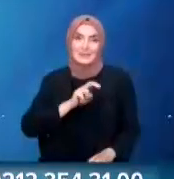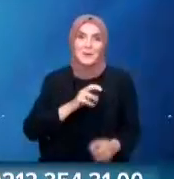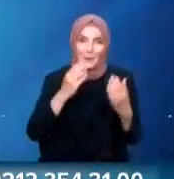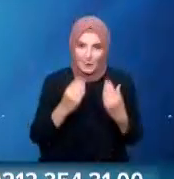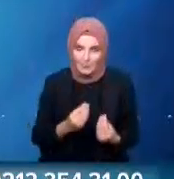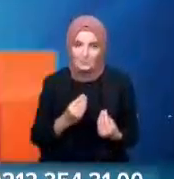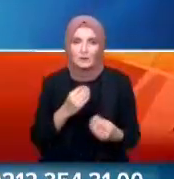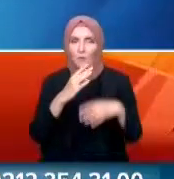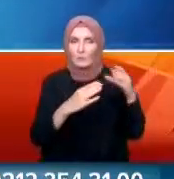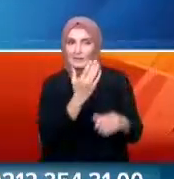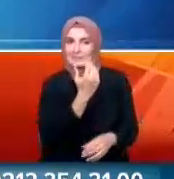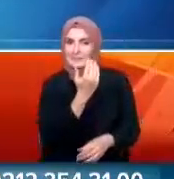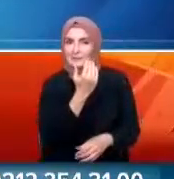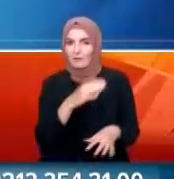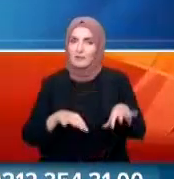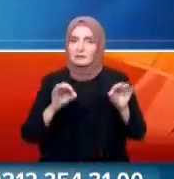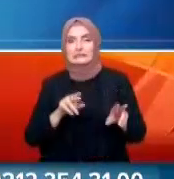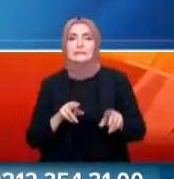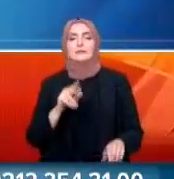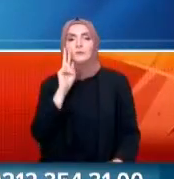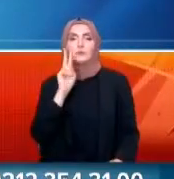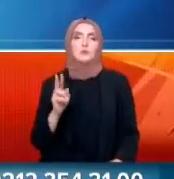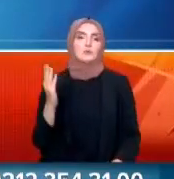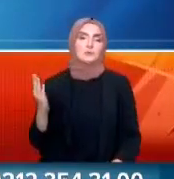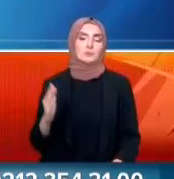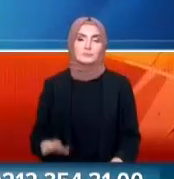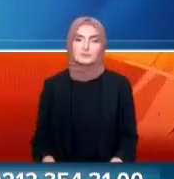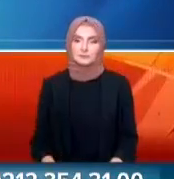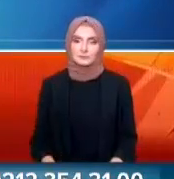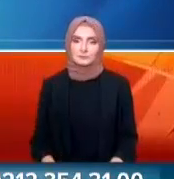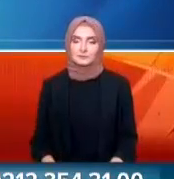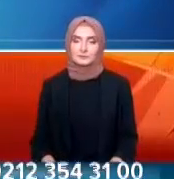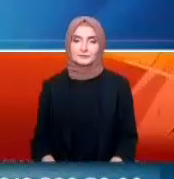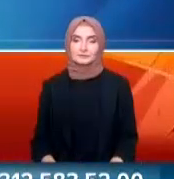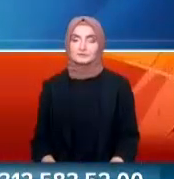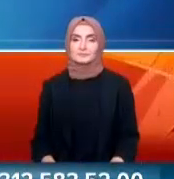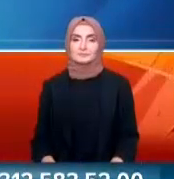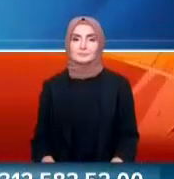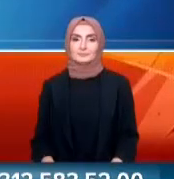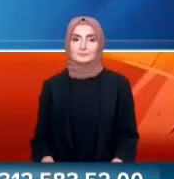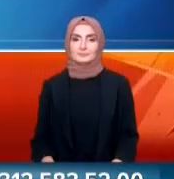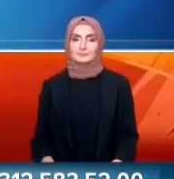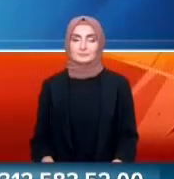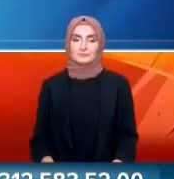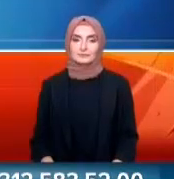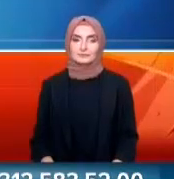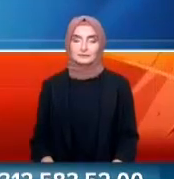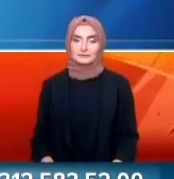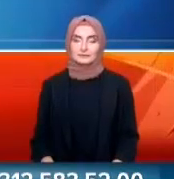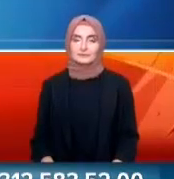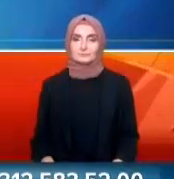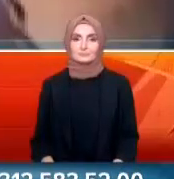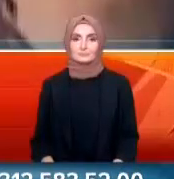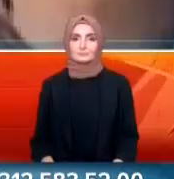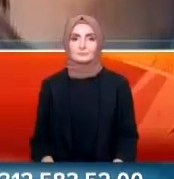insanların hepsi birbirine değdişim, hepsi birbirine temas etti. Saniye ya. Herkes birbirine temas etti kardeşim. Bu maske mi